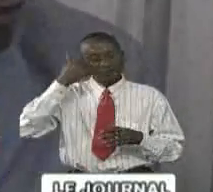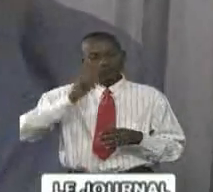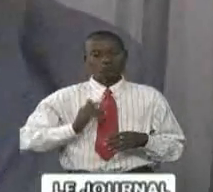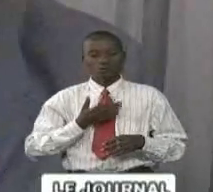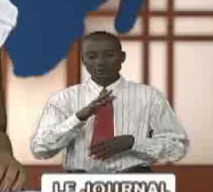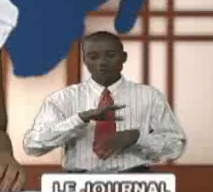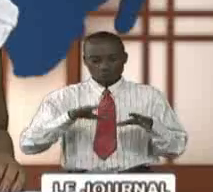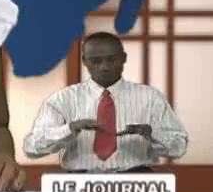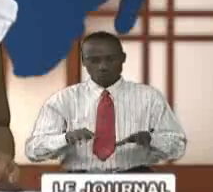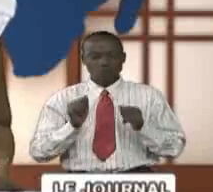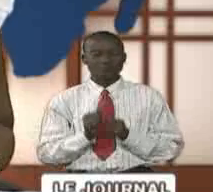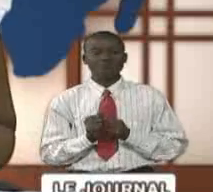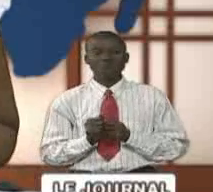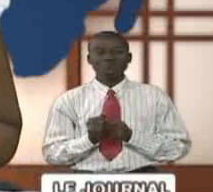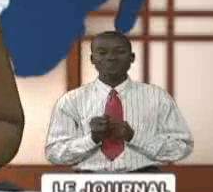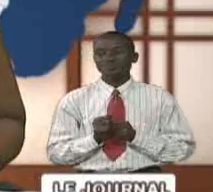ce jour.